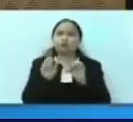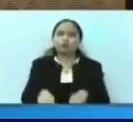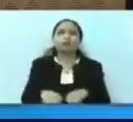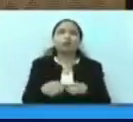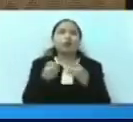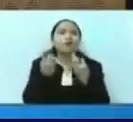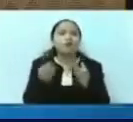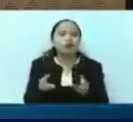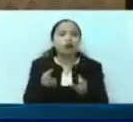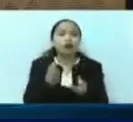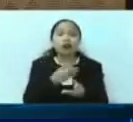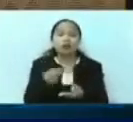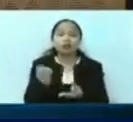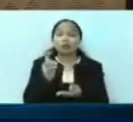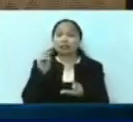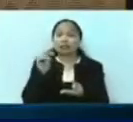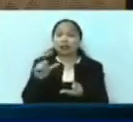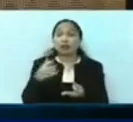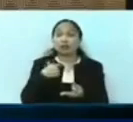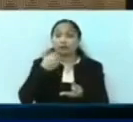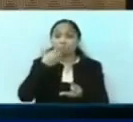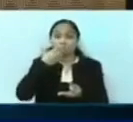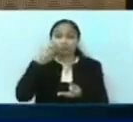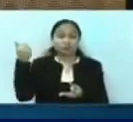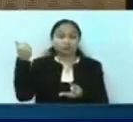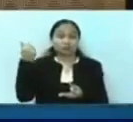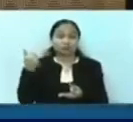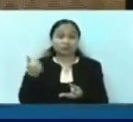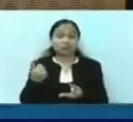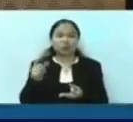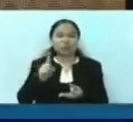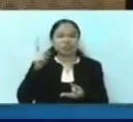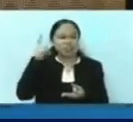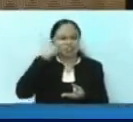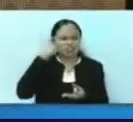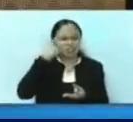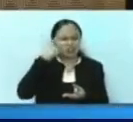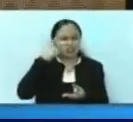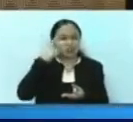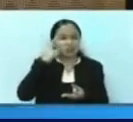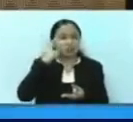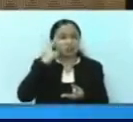Ang panalo sa kanila, ang kanilang perception ng pagiging conqueror is